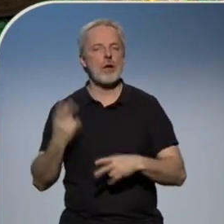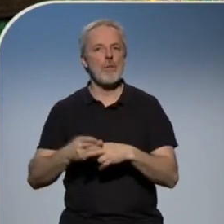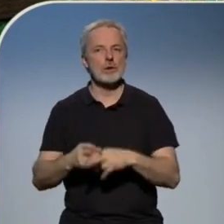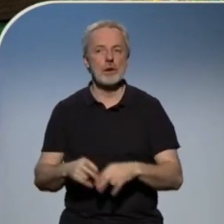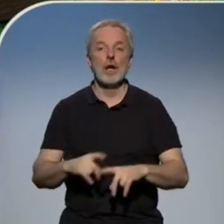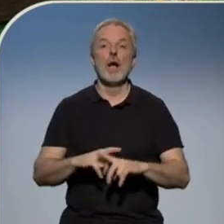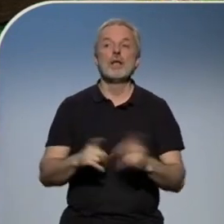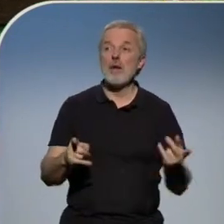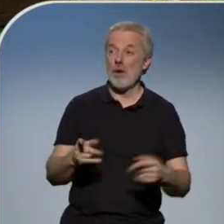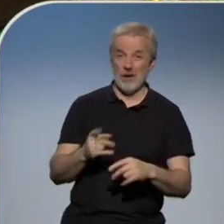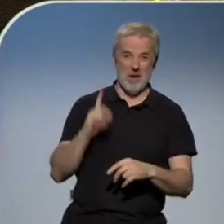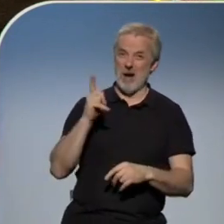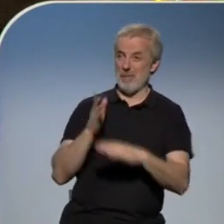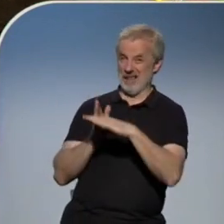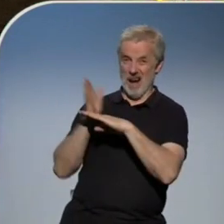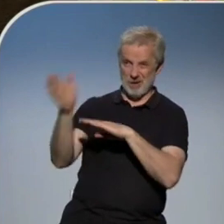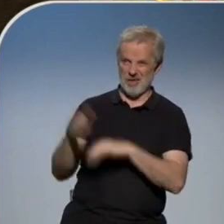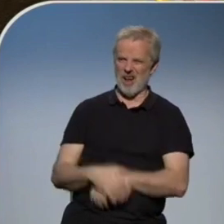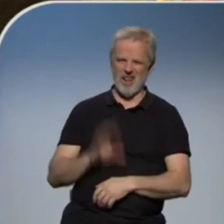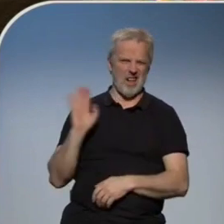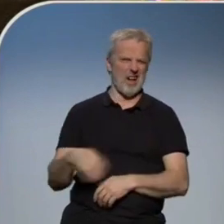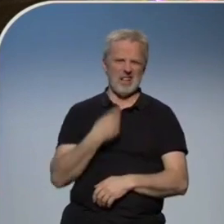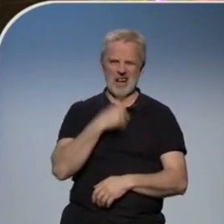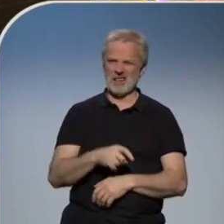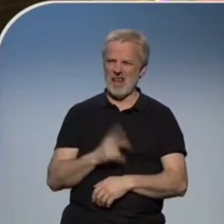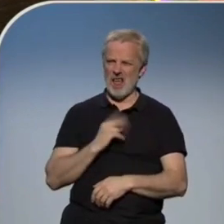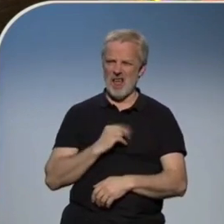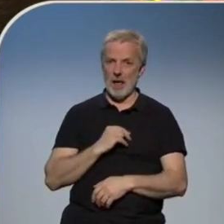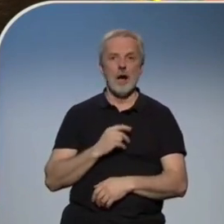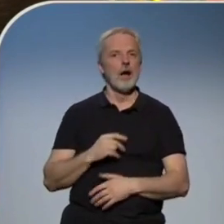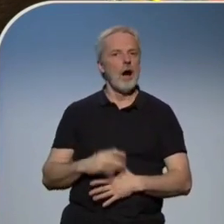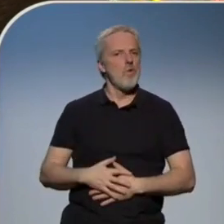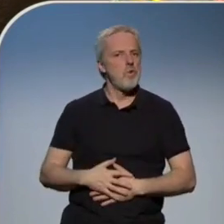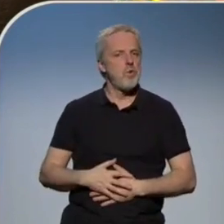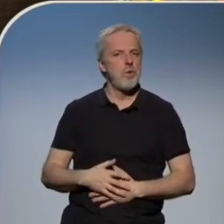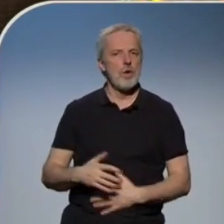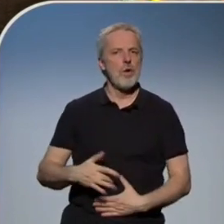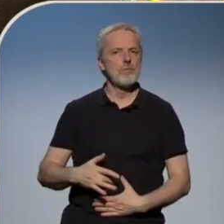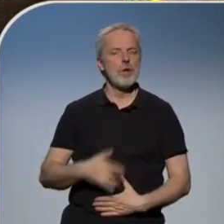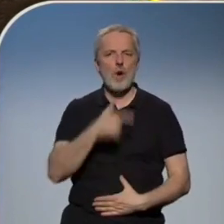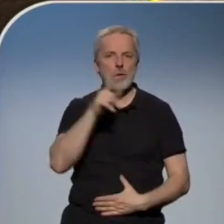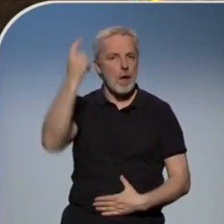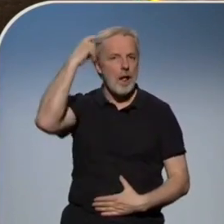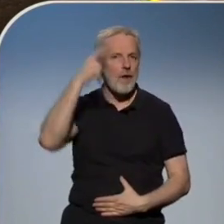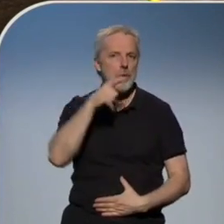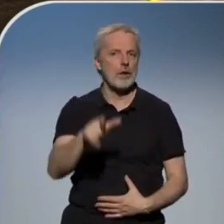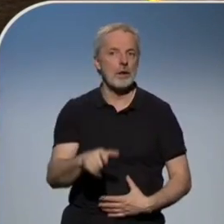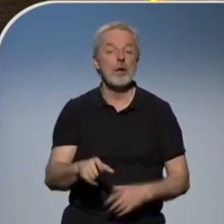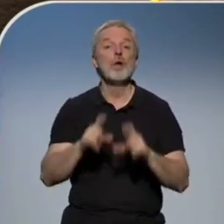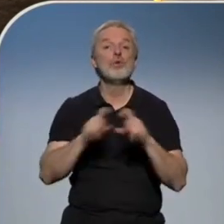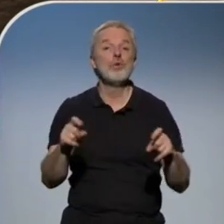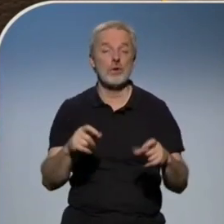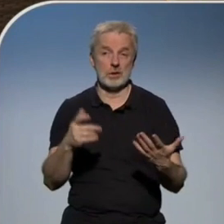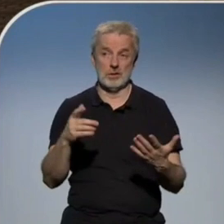rodinnou oslavu, kam se vám nechce a cítíte, jak je vám těžko. To je psychosomatika. Mm-hmm. Že vnímáte ten vliv, který má ta vaše hlava na tělo. Zmínil jste